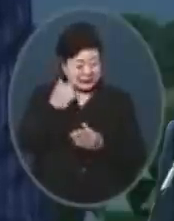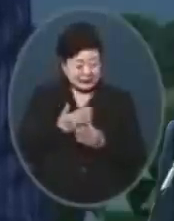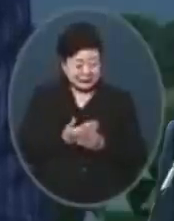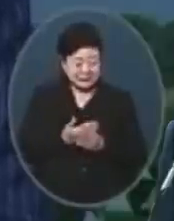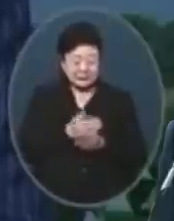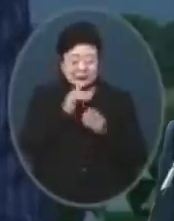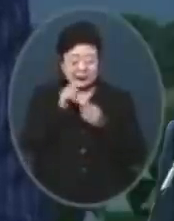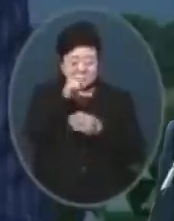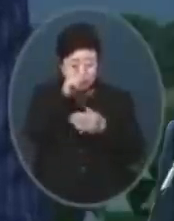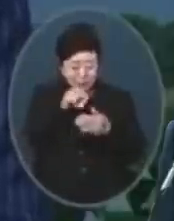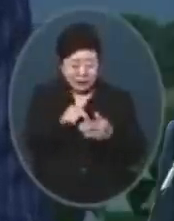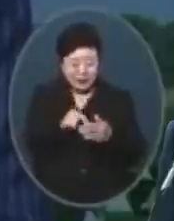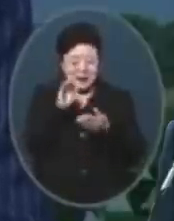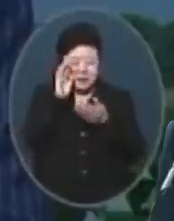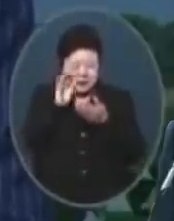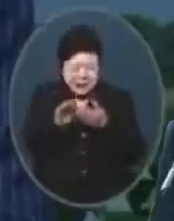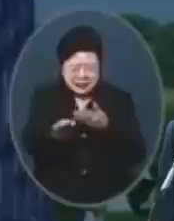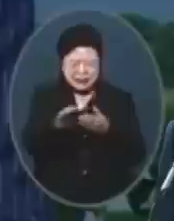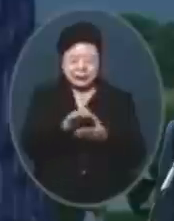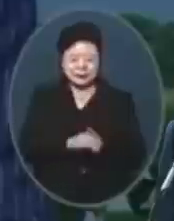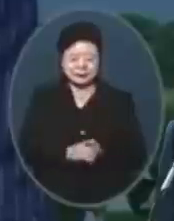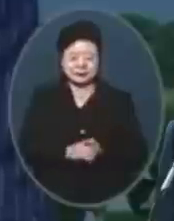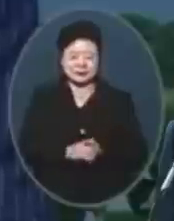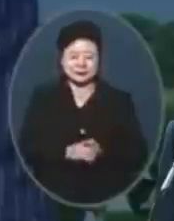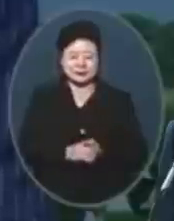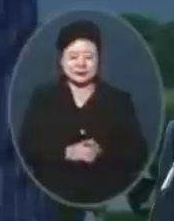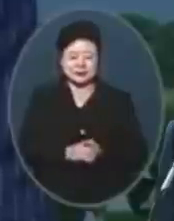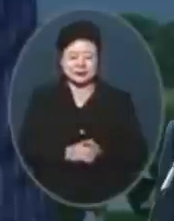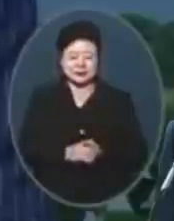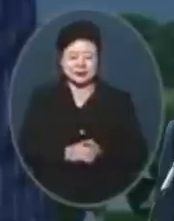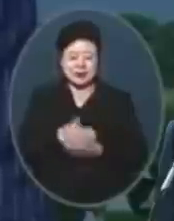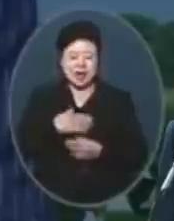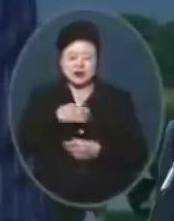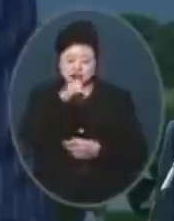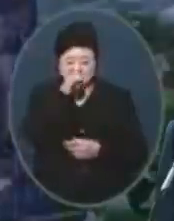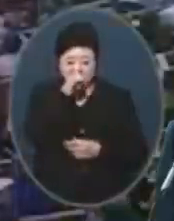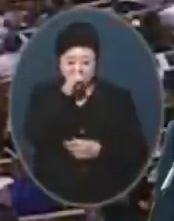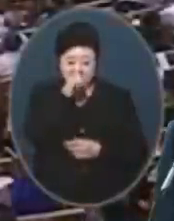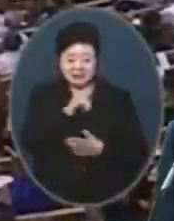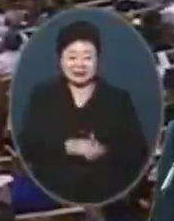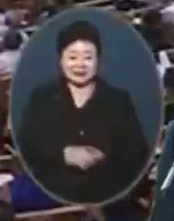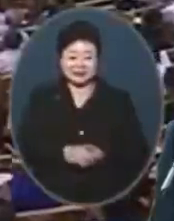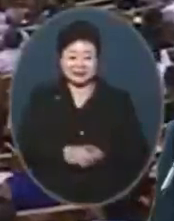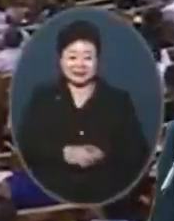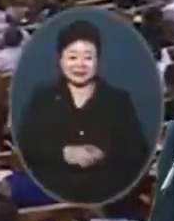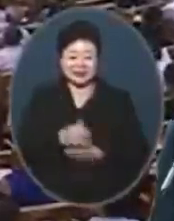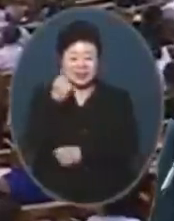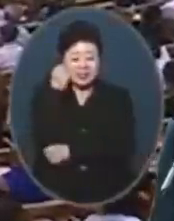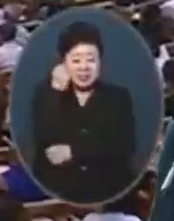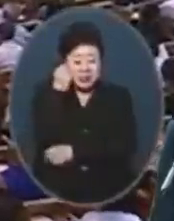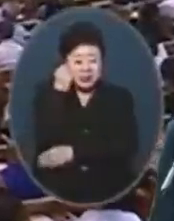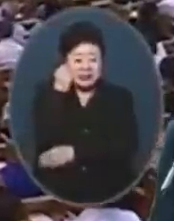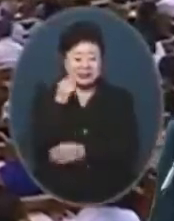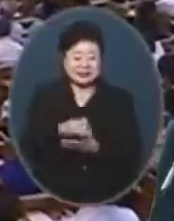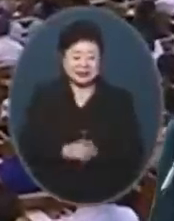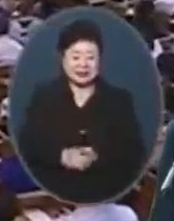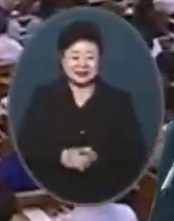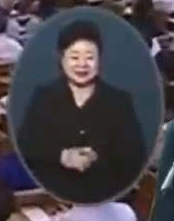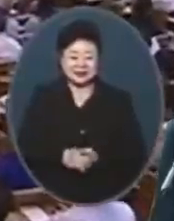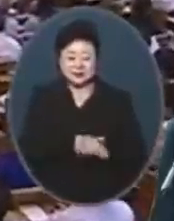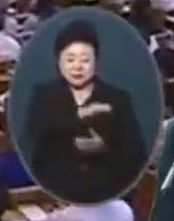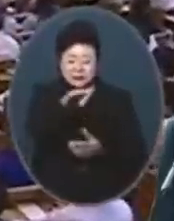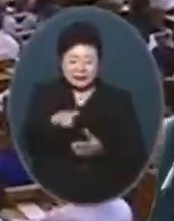삶의 미래도 예측할 수 있다고 주장합니다. 그 기준이